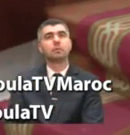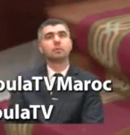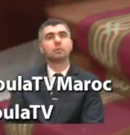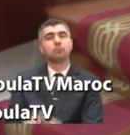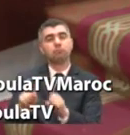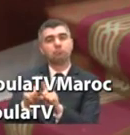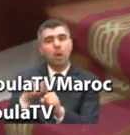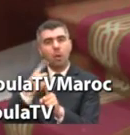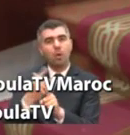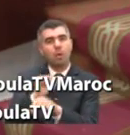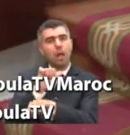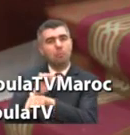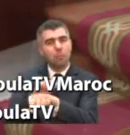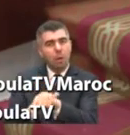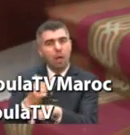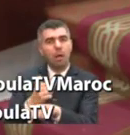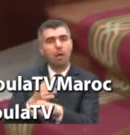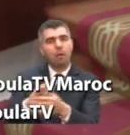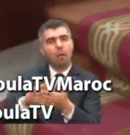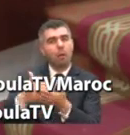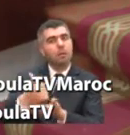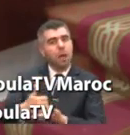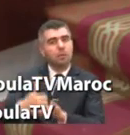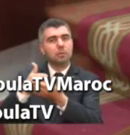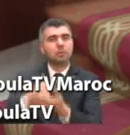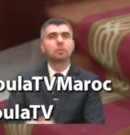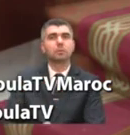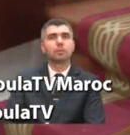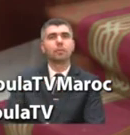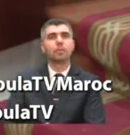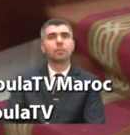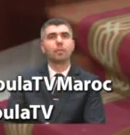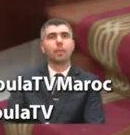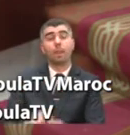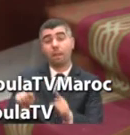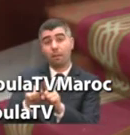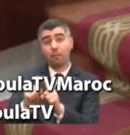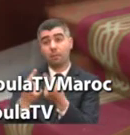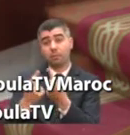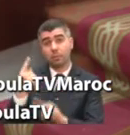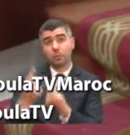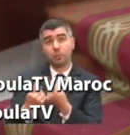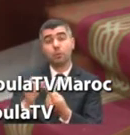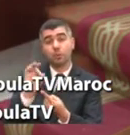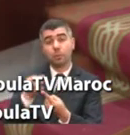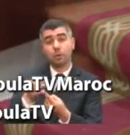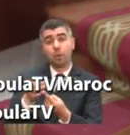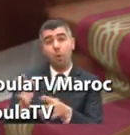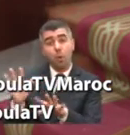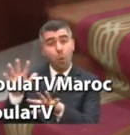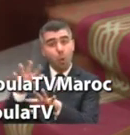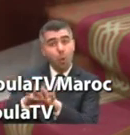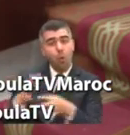مثلا بالتغطية الصحية وما إليه. بالنسبة لجبر الضرر الجماعي، نعم، لأن الأمر